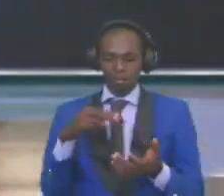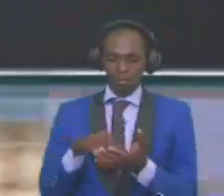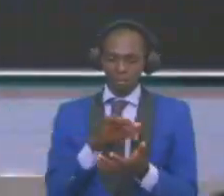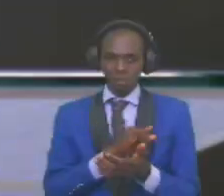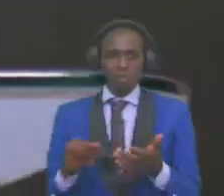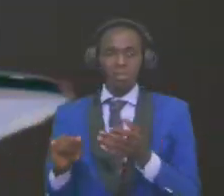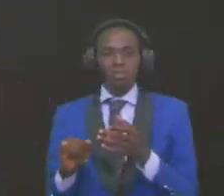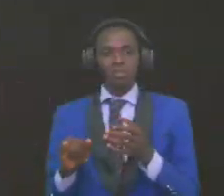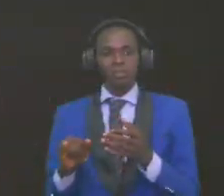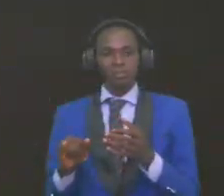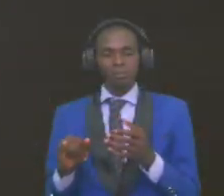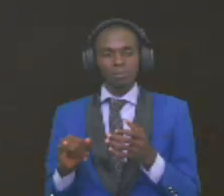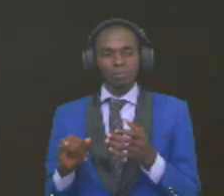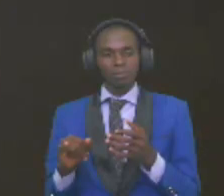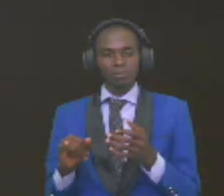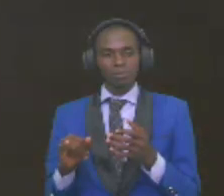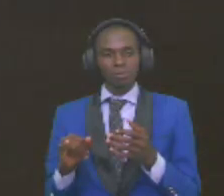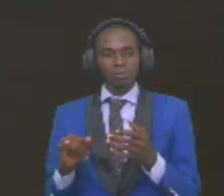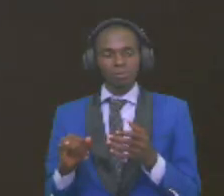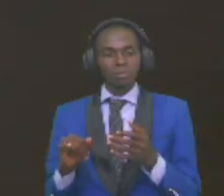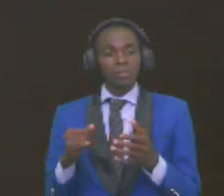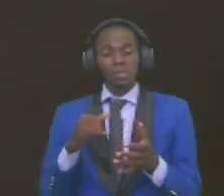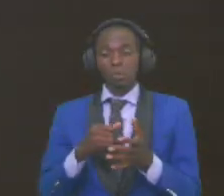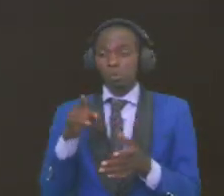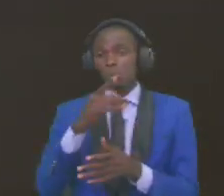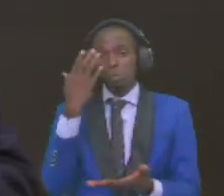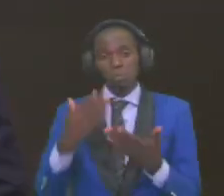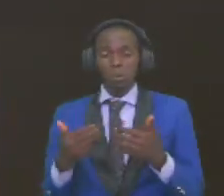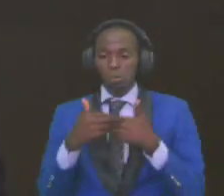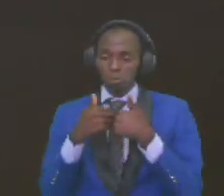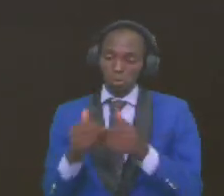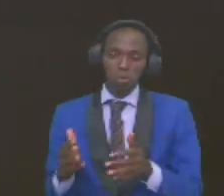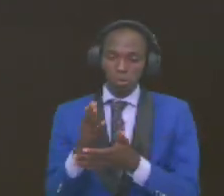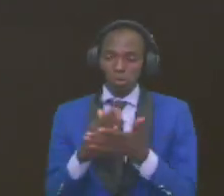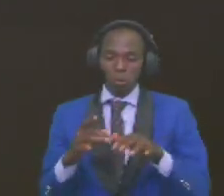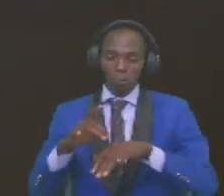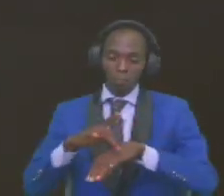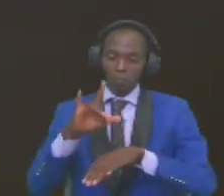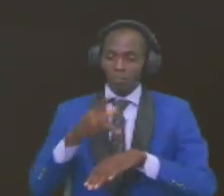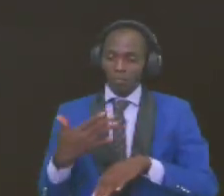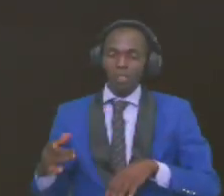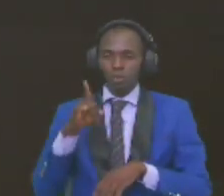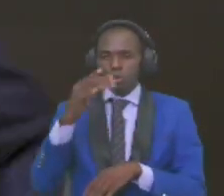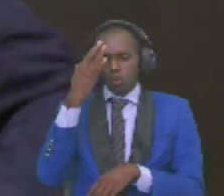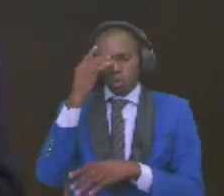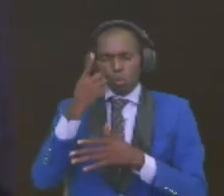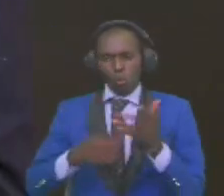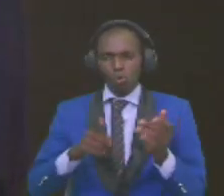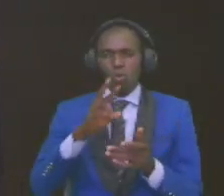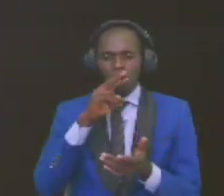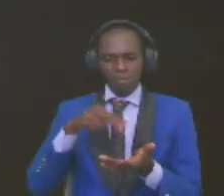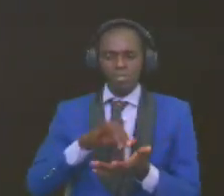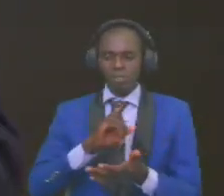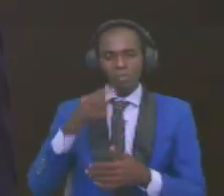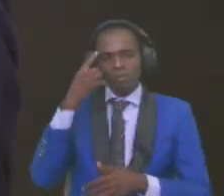ce cas qui ploie est un ferment et la 6e la bac fait perdre elle les choses